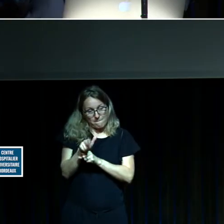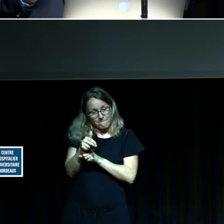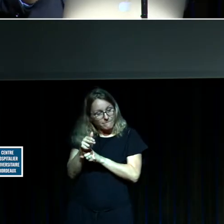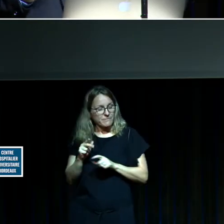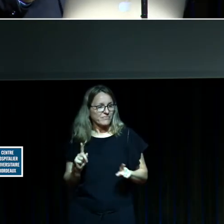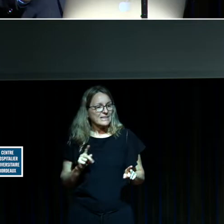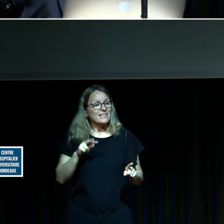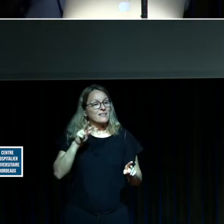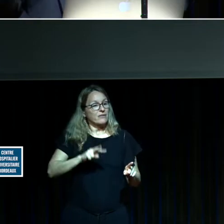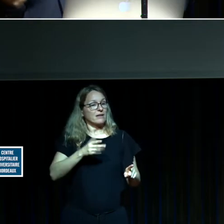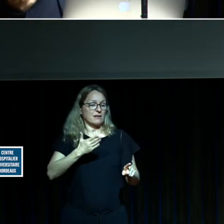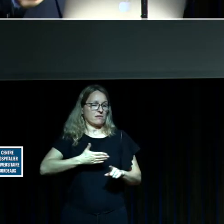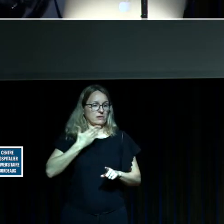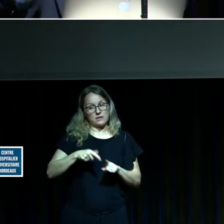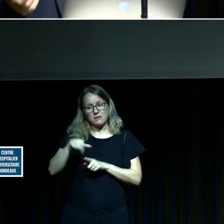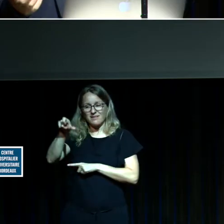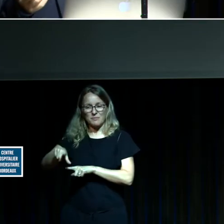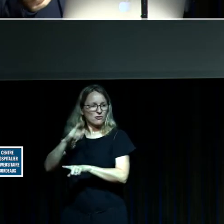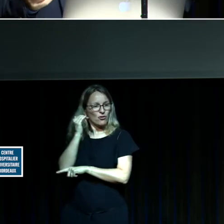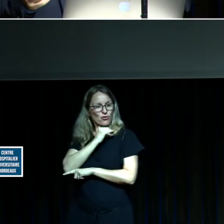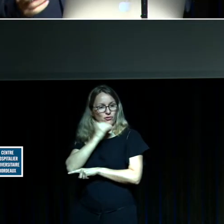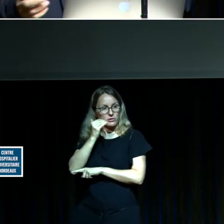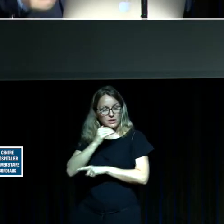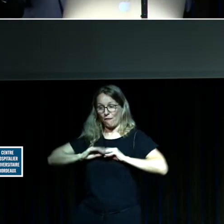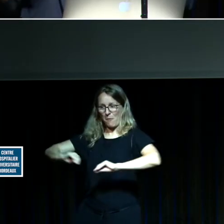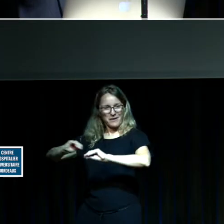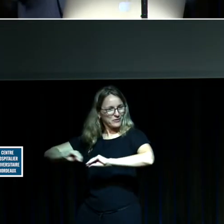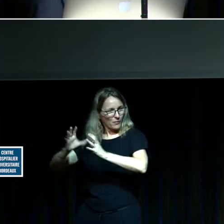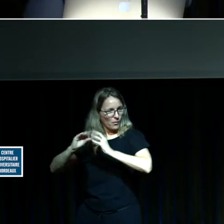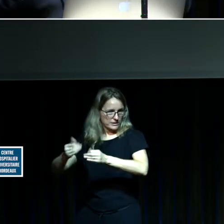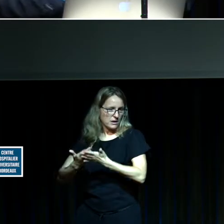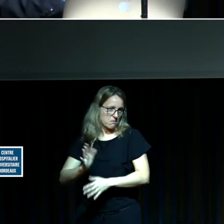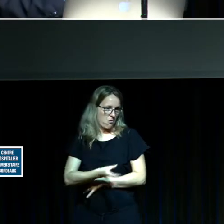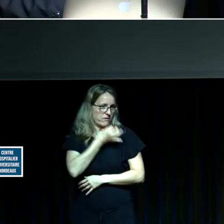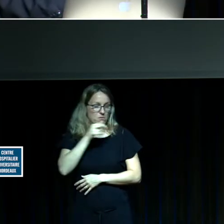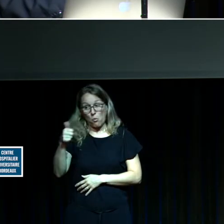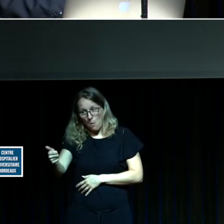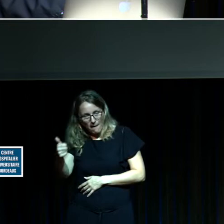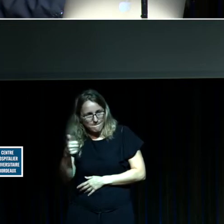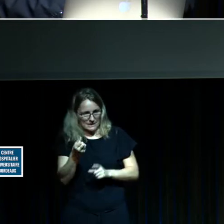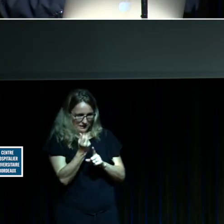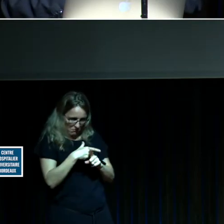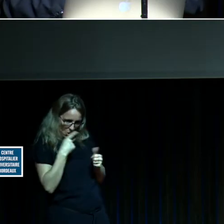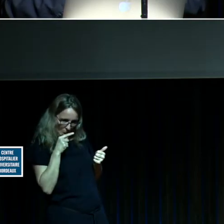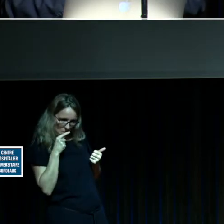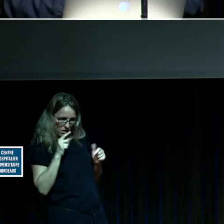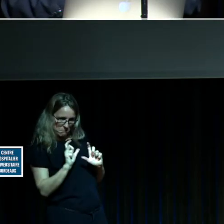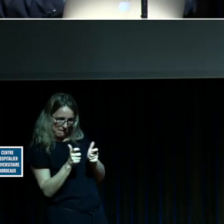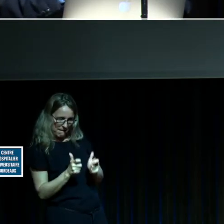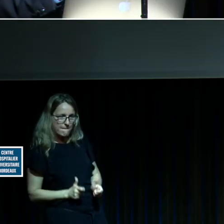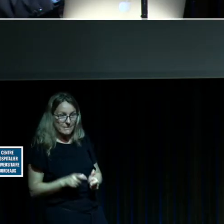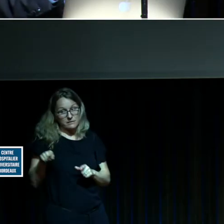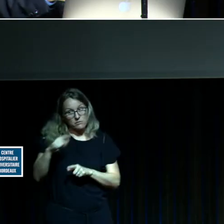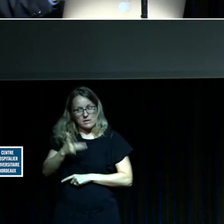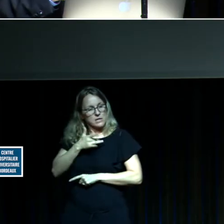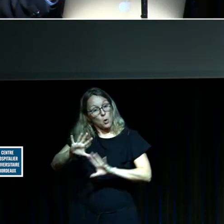aussi l'occasion de former les urgentistes à l'examen neurologique. Hein, et donc ça a permis de monter en compétence dans tous les services d'urgence qui sont